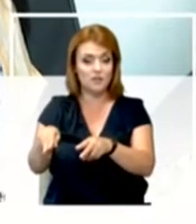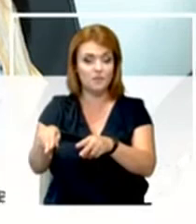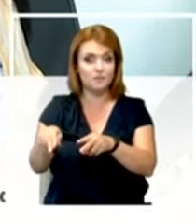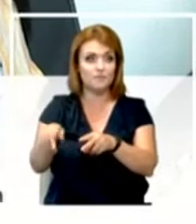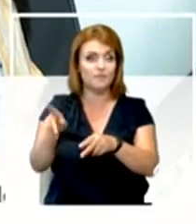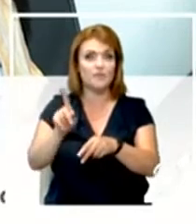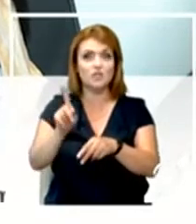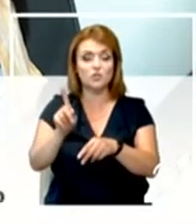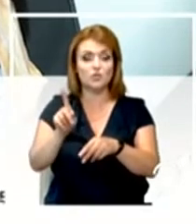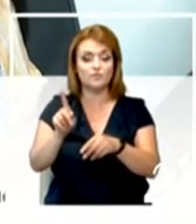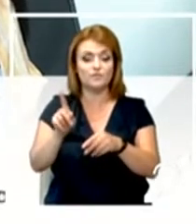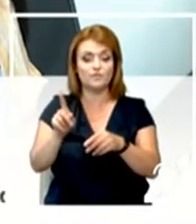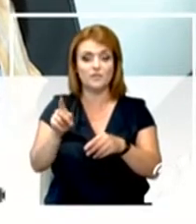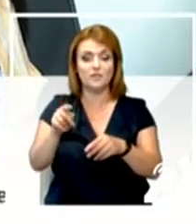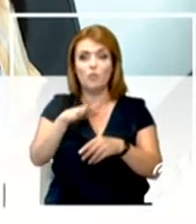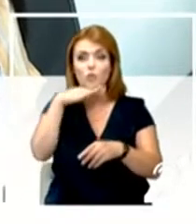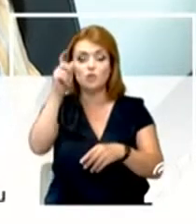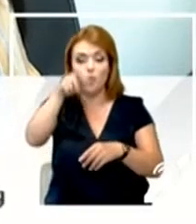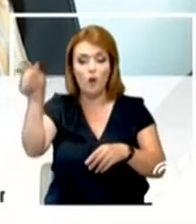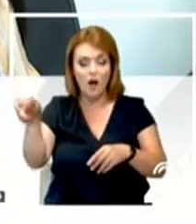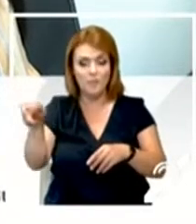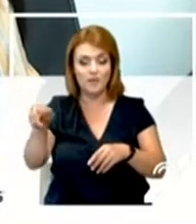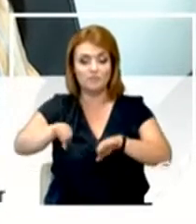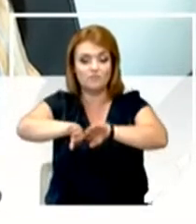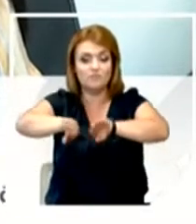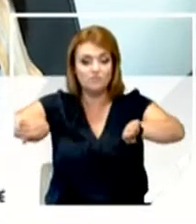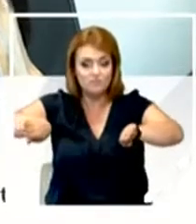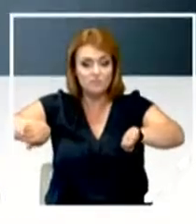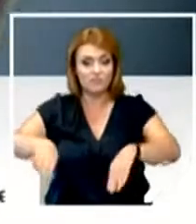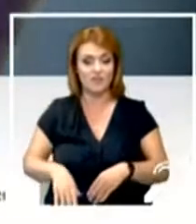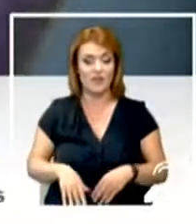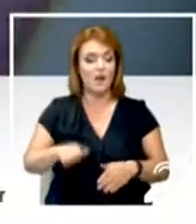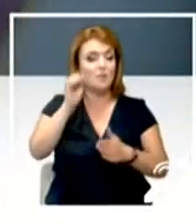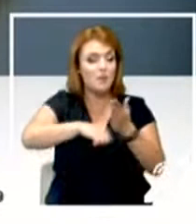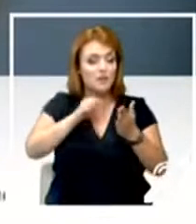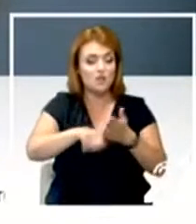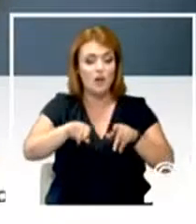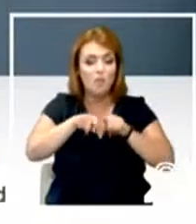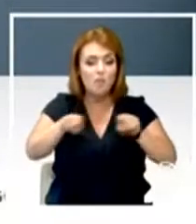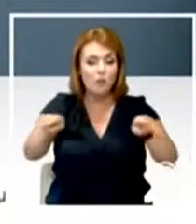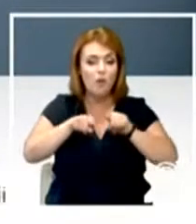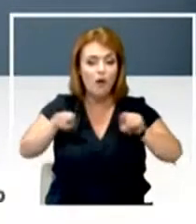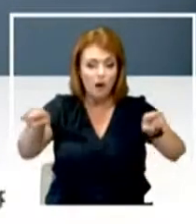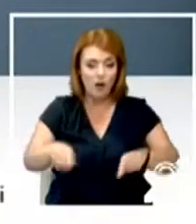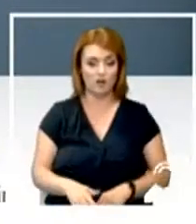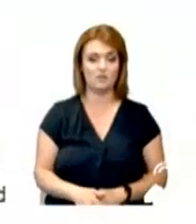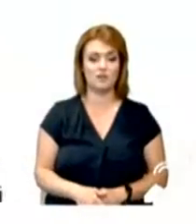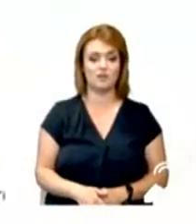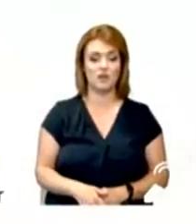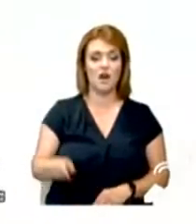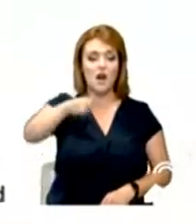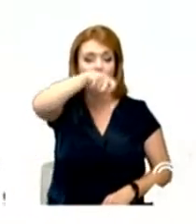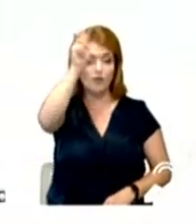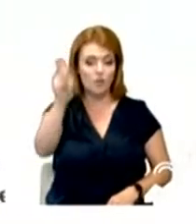socială, crearea unei identități false cu privire la așa numită identitate transnistreană,